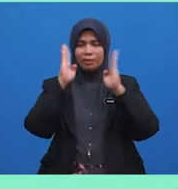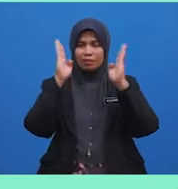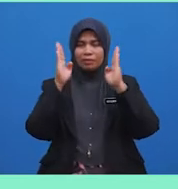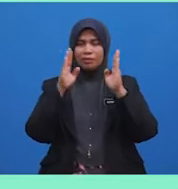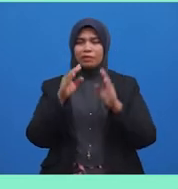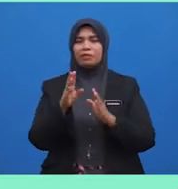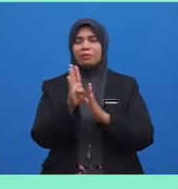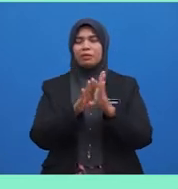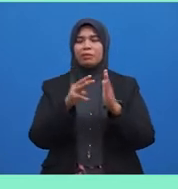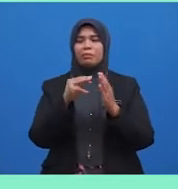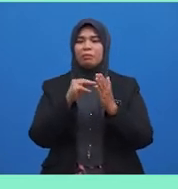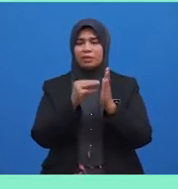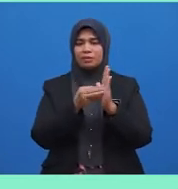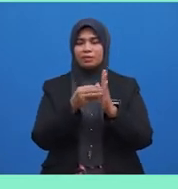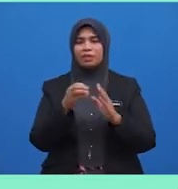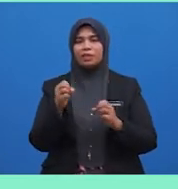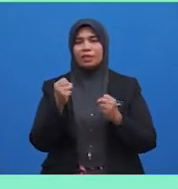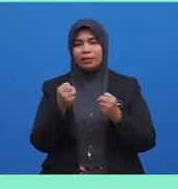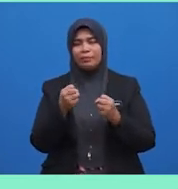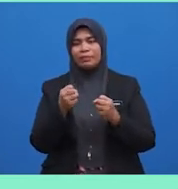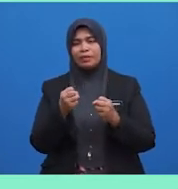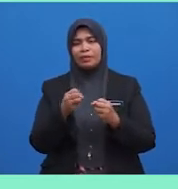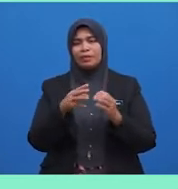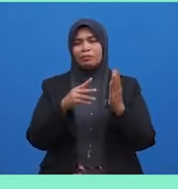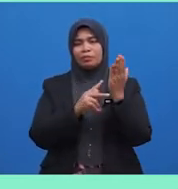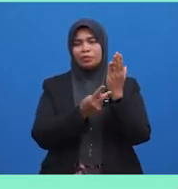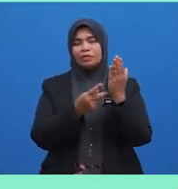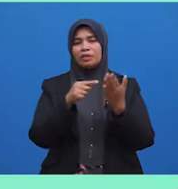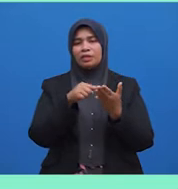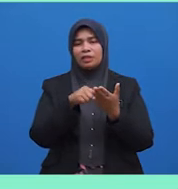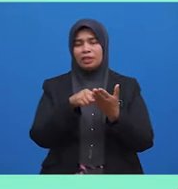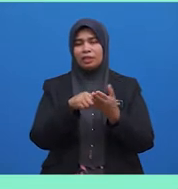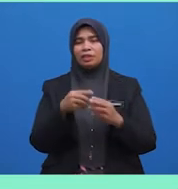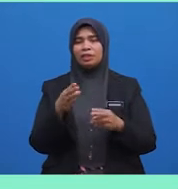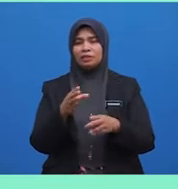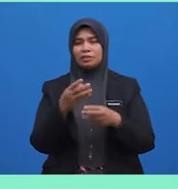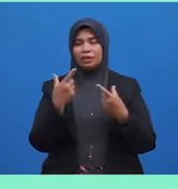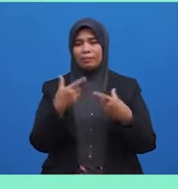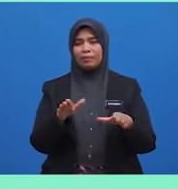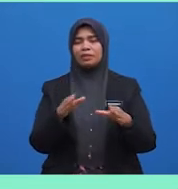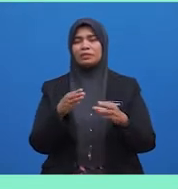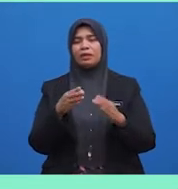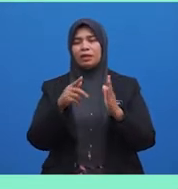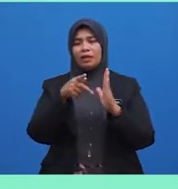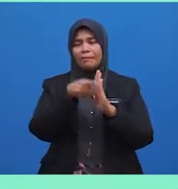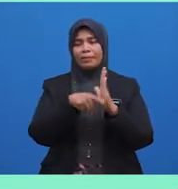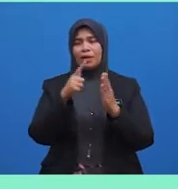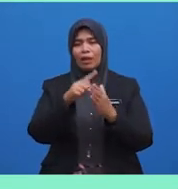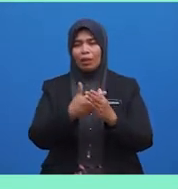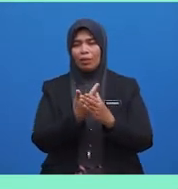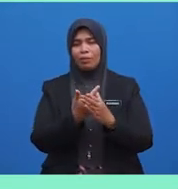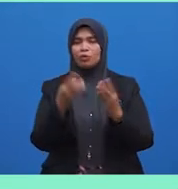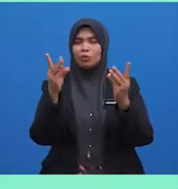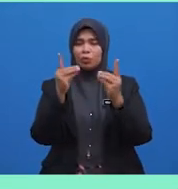bermaksud genggam. Mengikut sejarah, pusat perlombongan ini dinamakan Rauk selepas pelombong-pelombong menjumpai